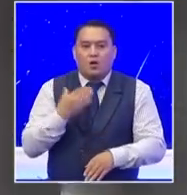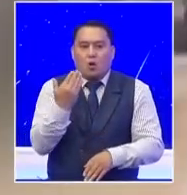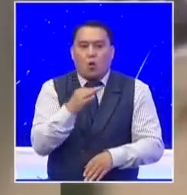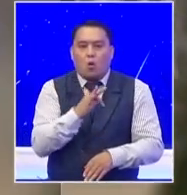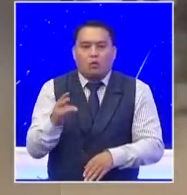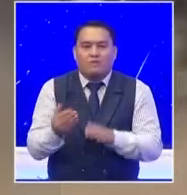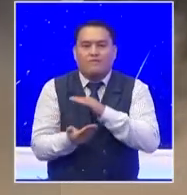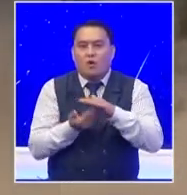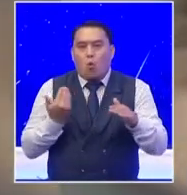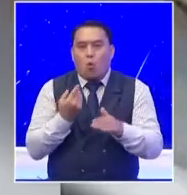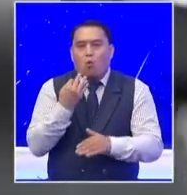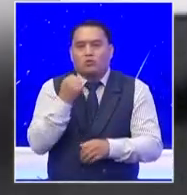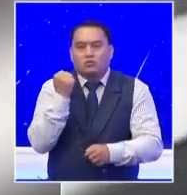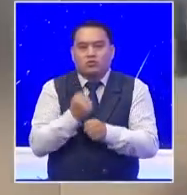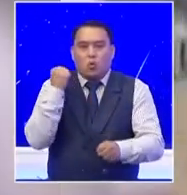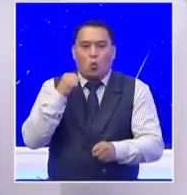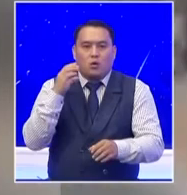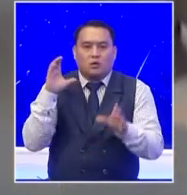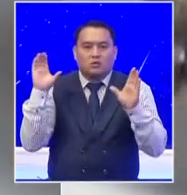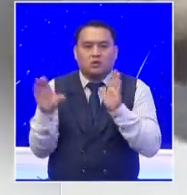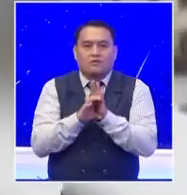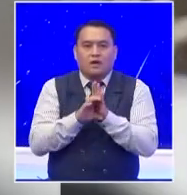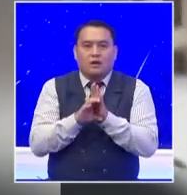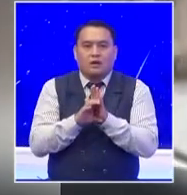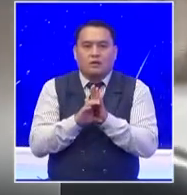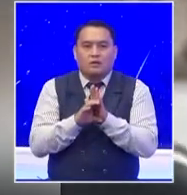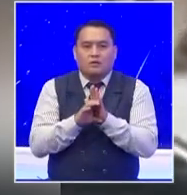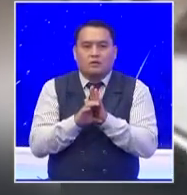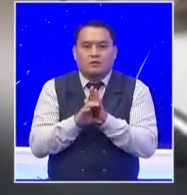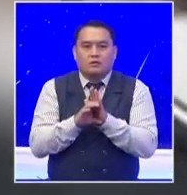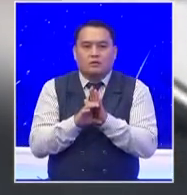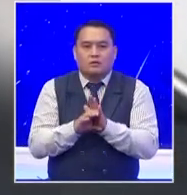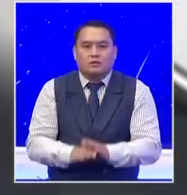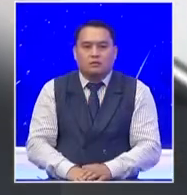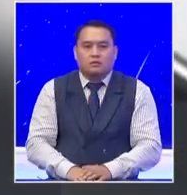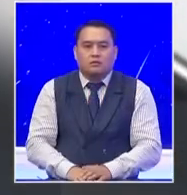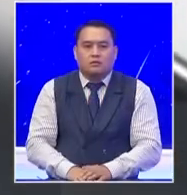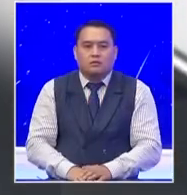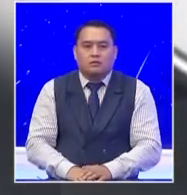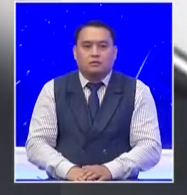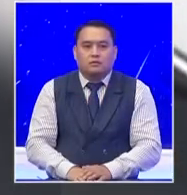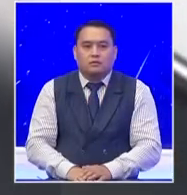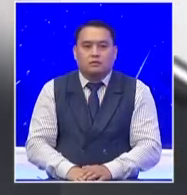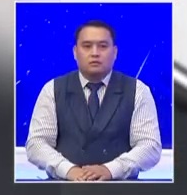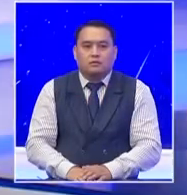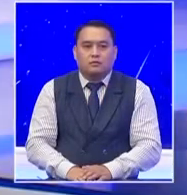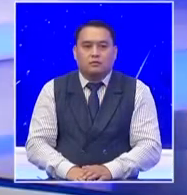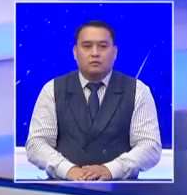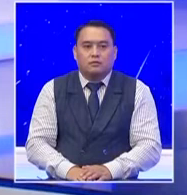он призвал горожан строго соблюдать запрет на банкеты и поминки.